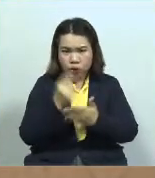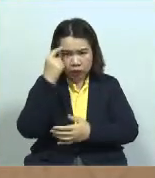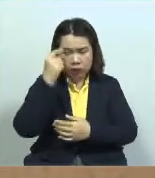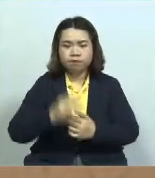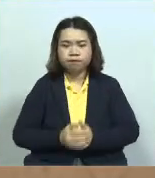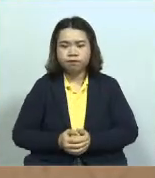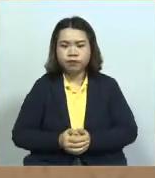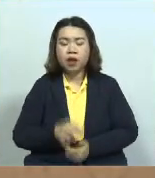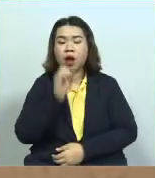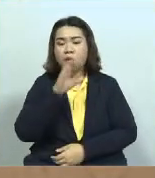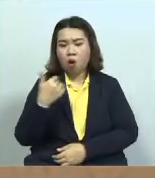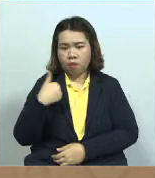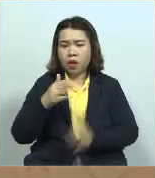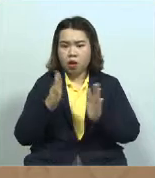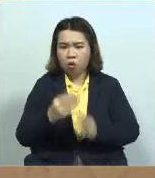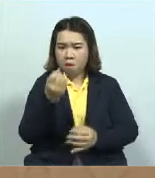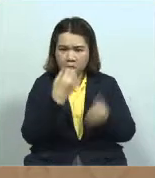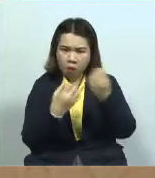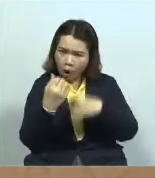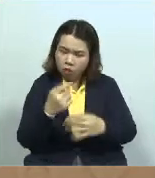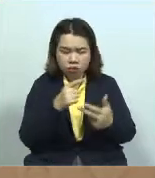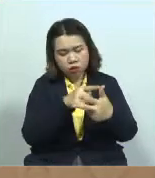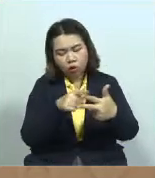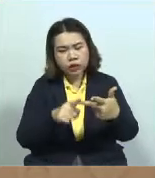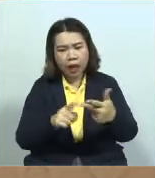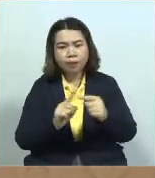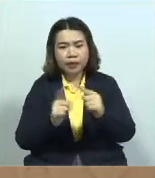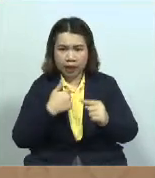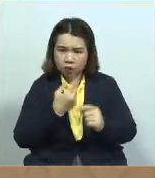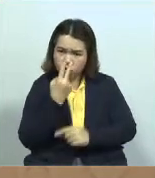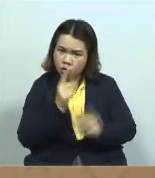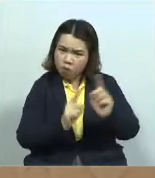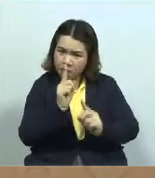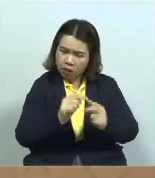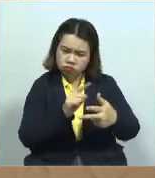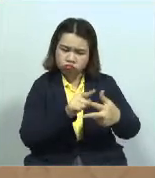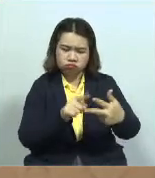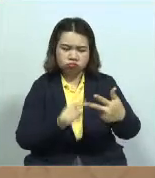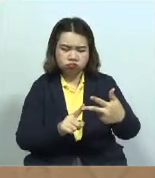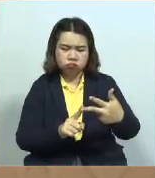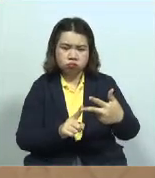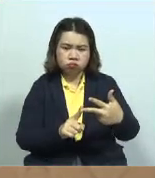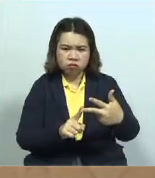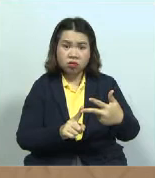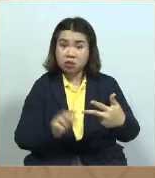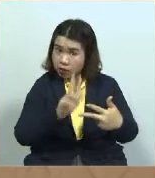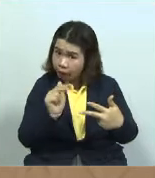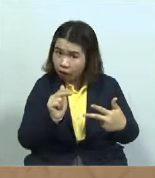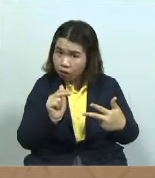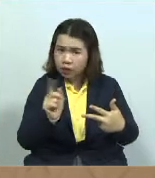เห็นมีคนก็มาเสนออยู่ 2-3 อย่างแล้วแต่ว่าเราต้องประเมินว่าไอ้ 2-3 อย่างนั้นเนี่ยมันใช้ได้ป่